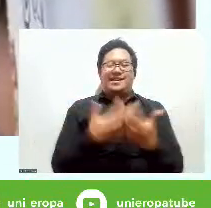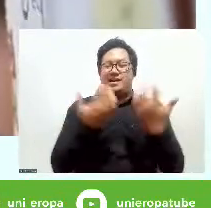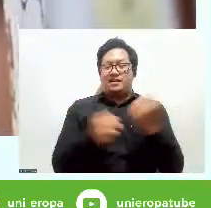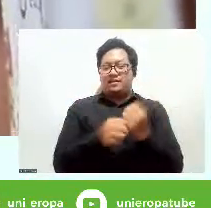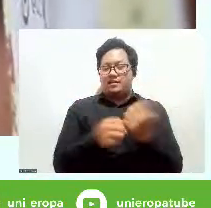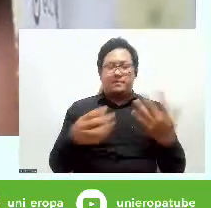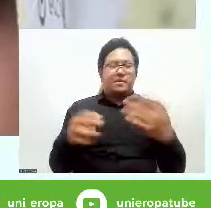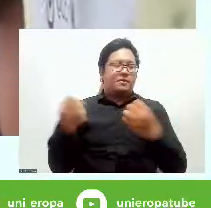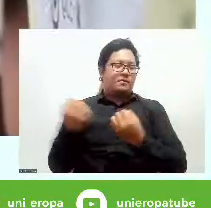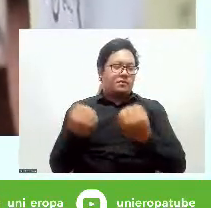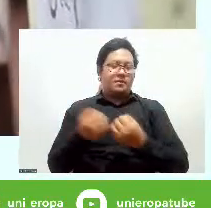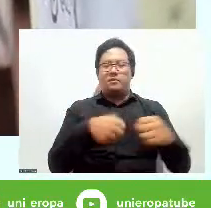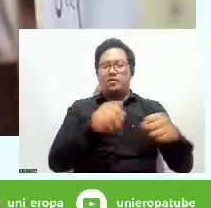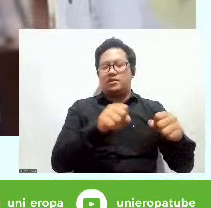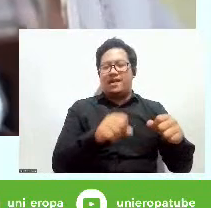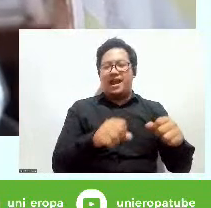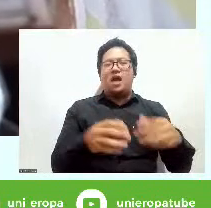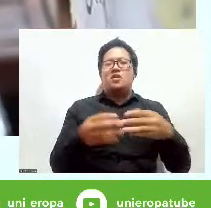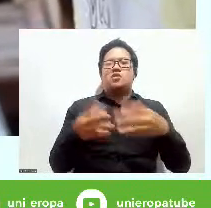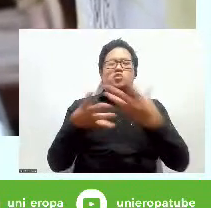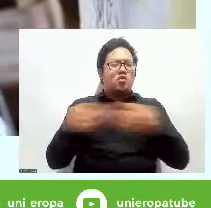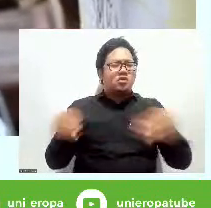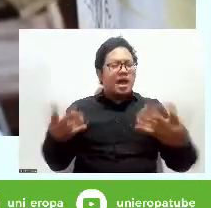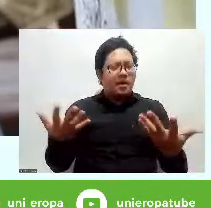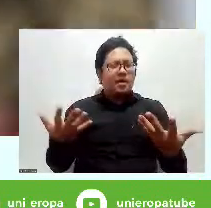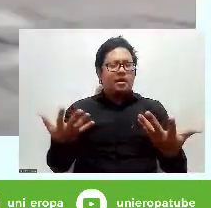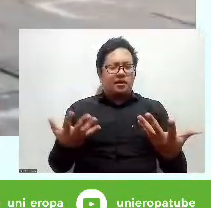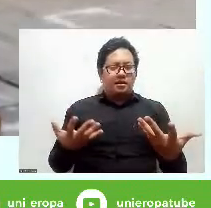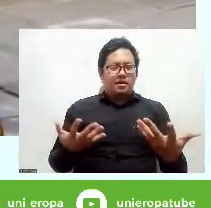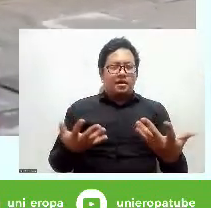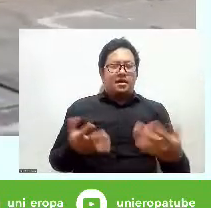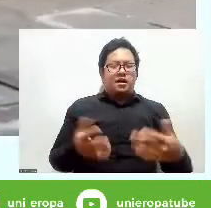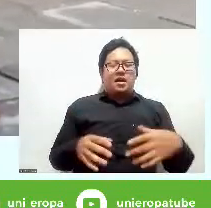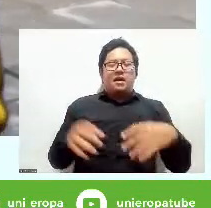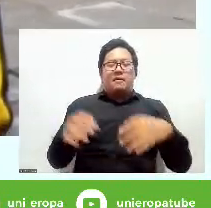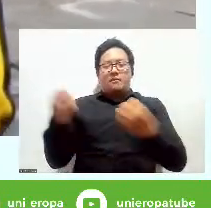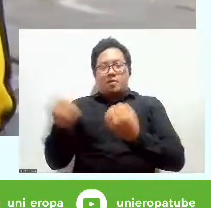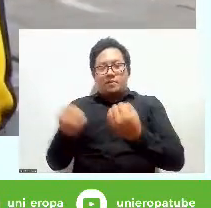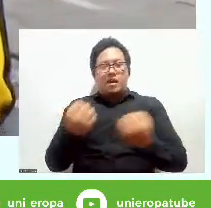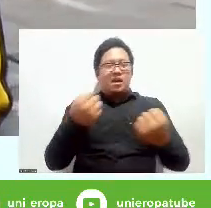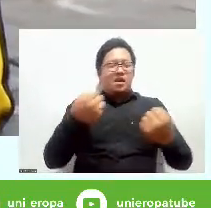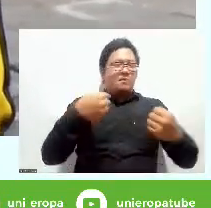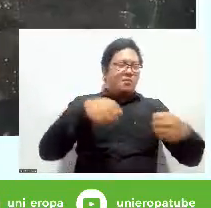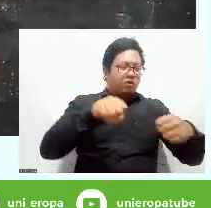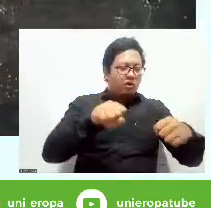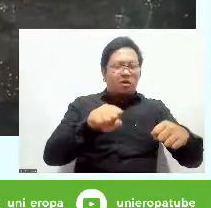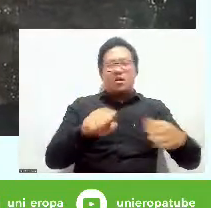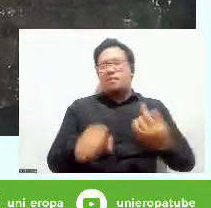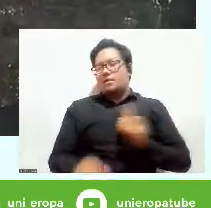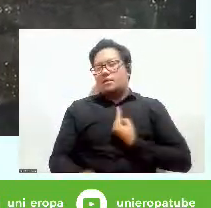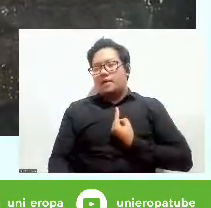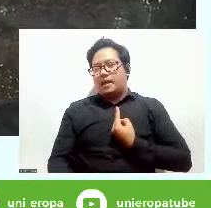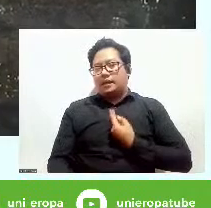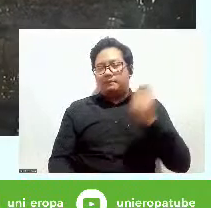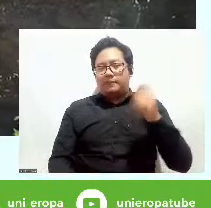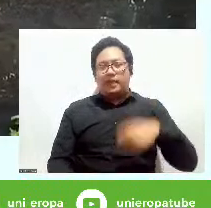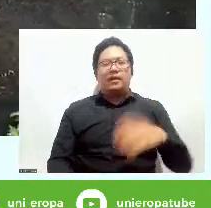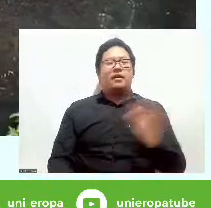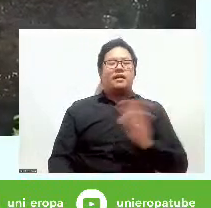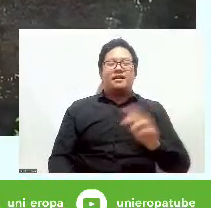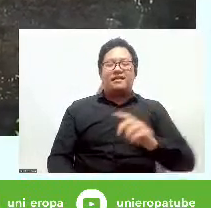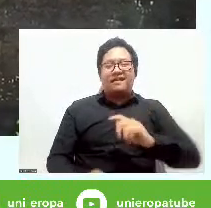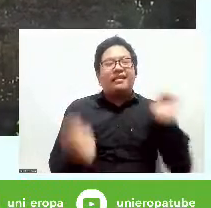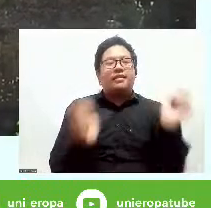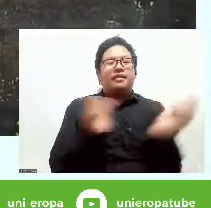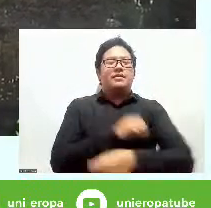Ayo kita kurangi ketergantungan penggunaan kendaraan bermotor pribadi kita beralih kepada sepeda salah